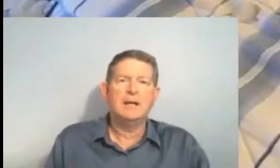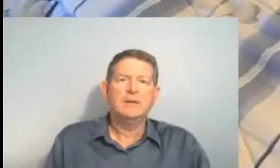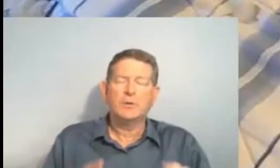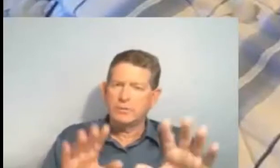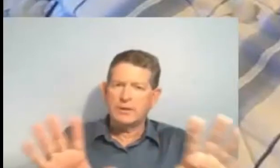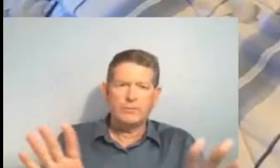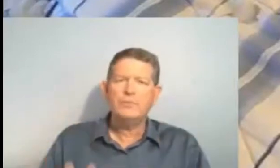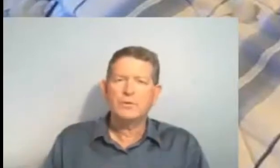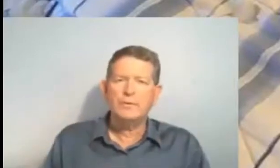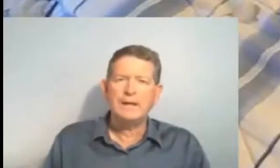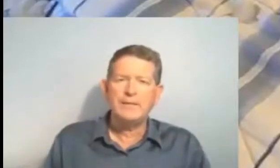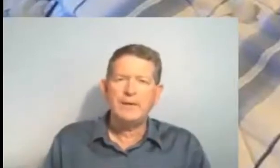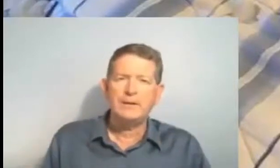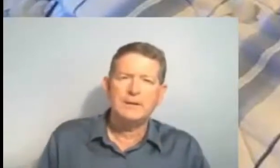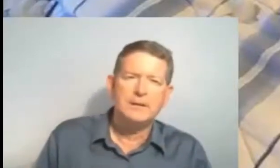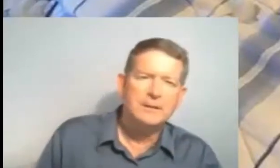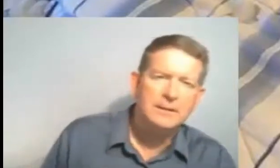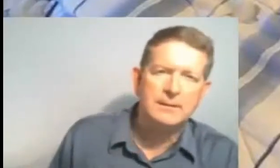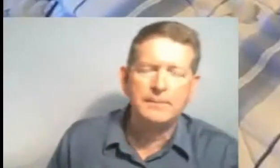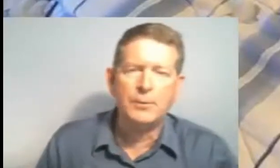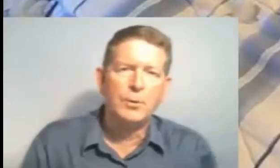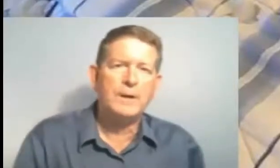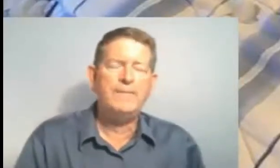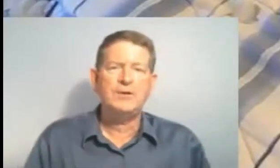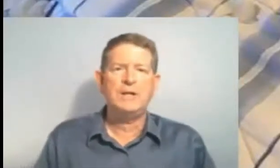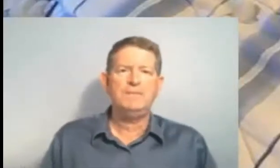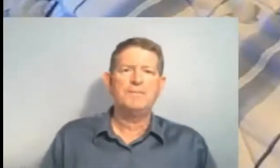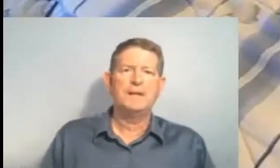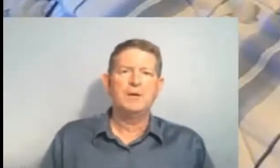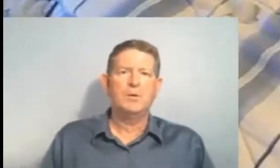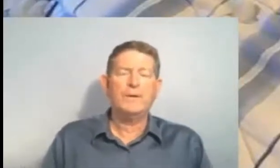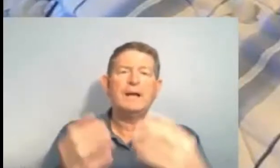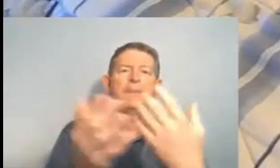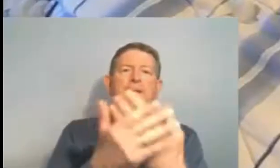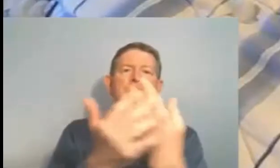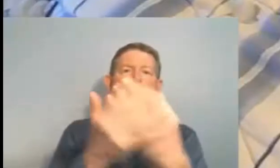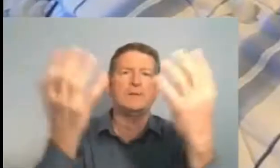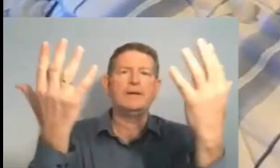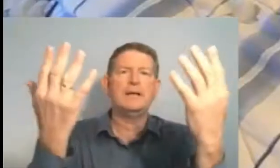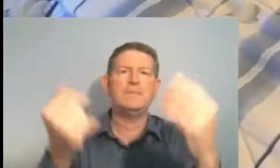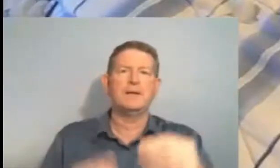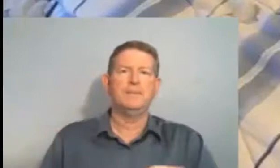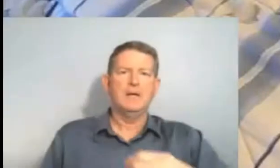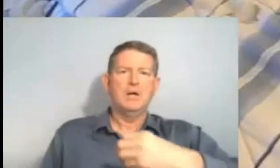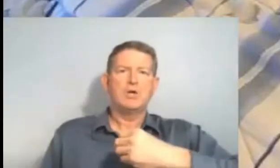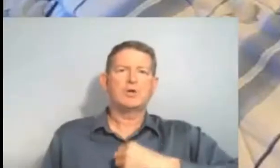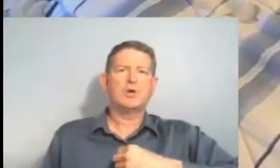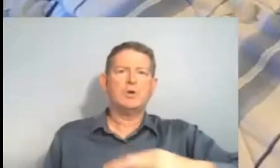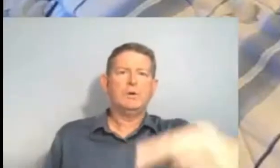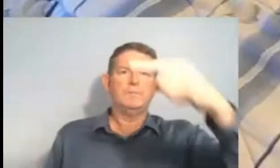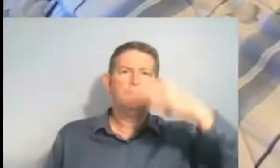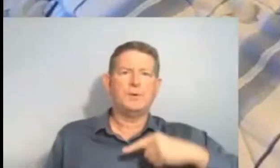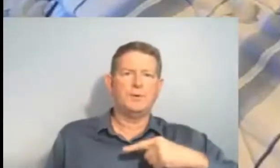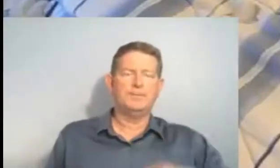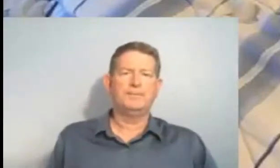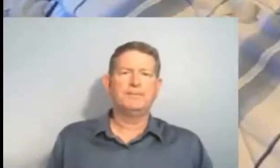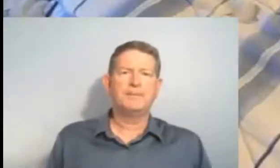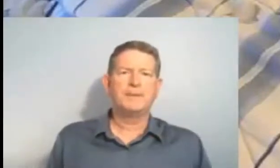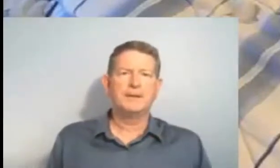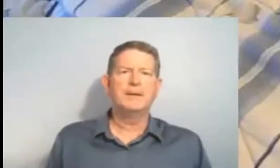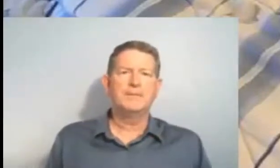etc. Donc, vous vous souvenez des pronoms réfléchis? On va les répéter ensemble avec les mains. Je